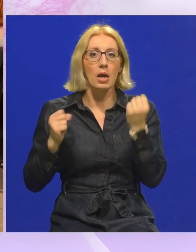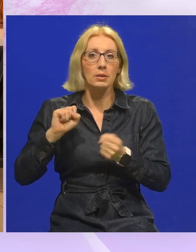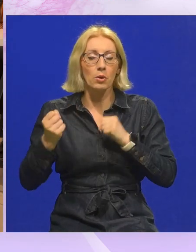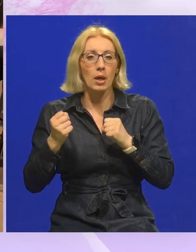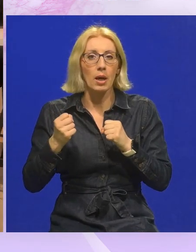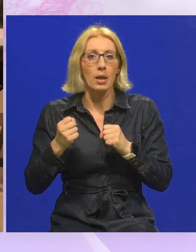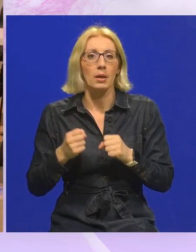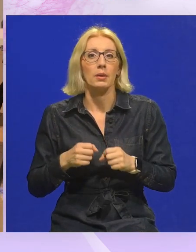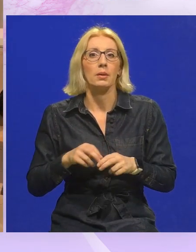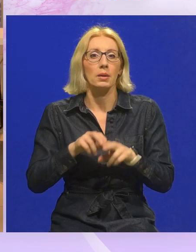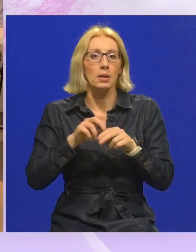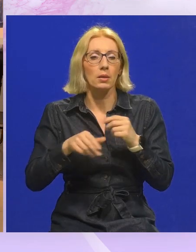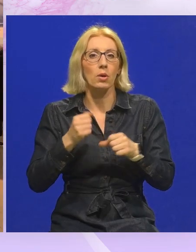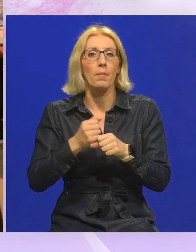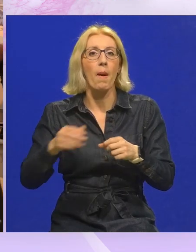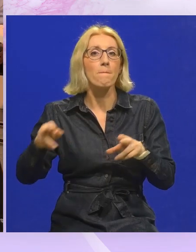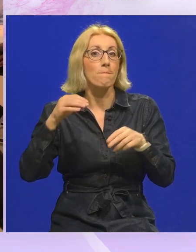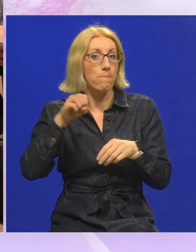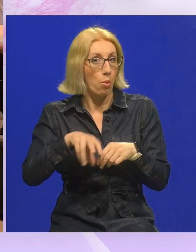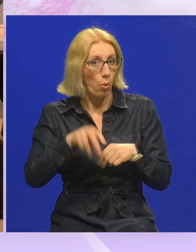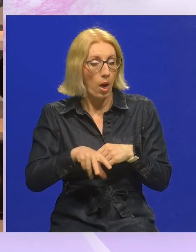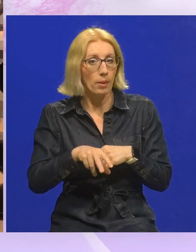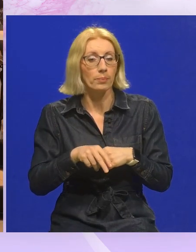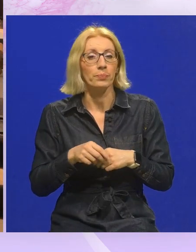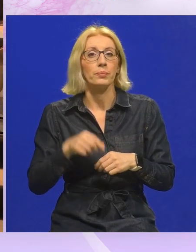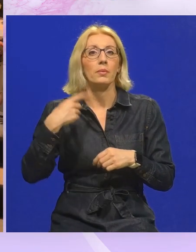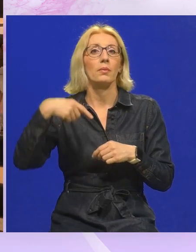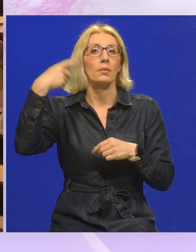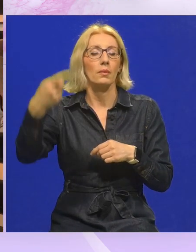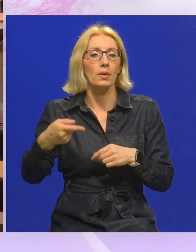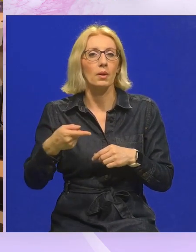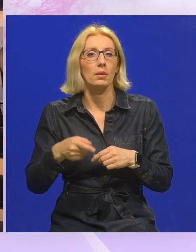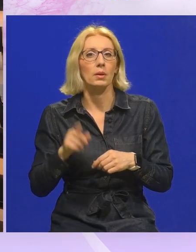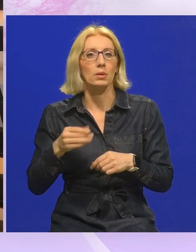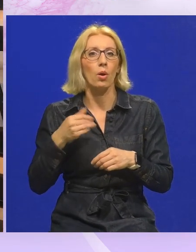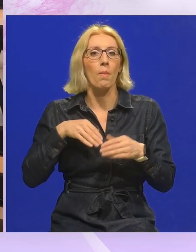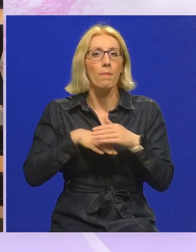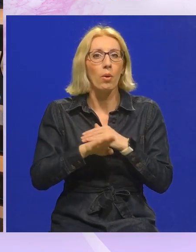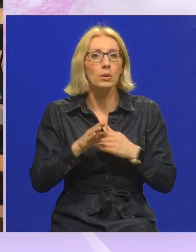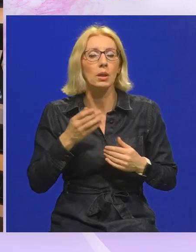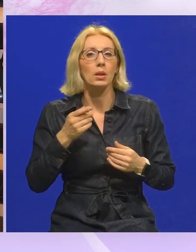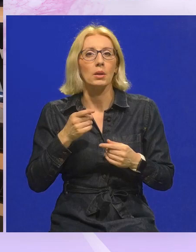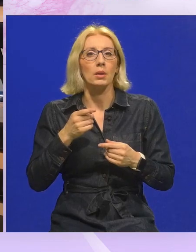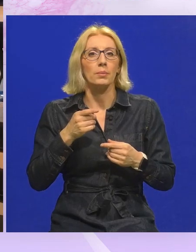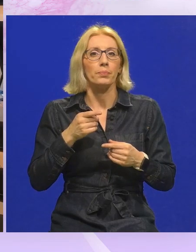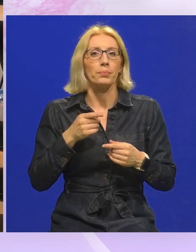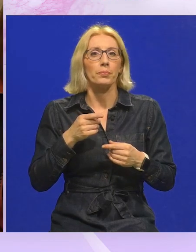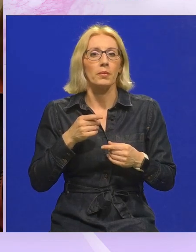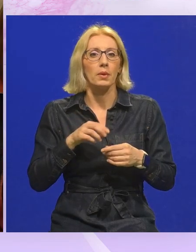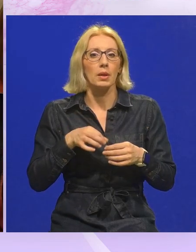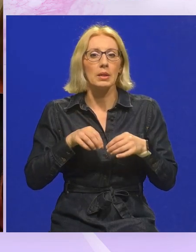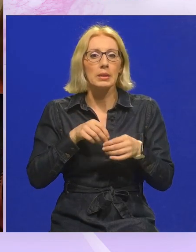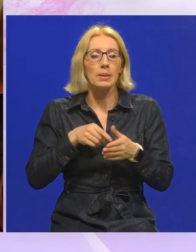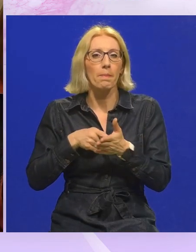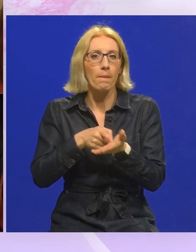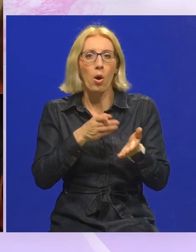grada Pule, veći dio toga je prihvaćen. Nakon toga smo poslali i smjernice